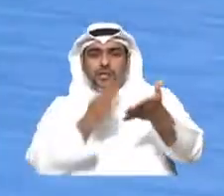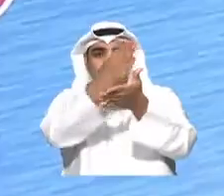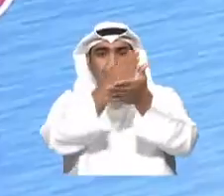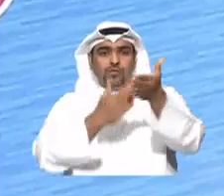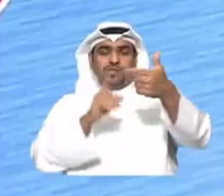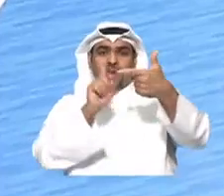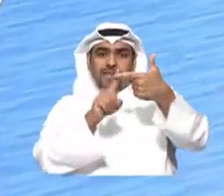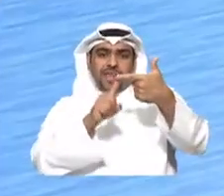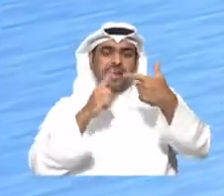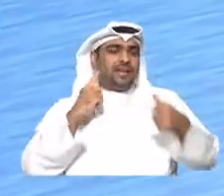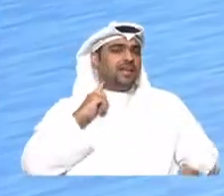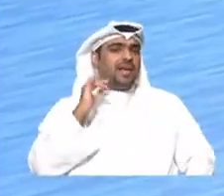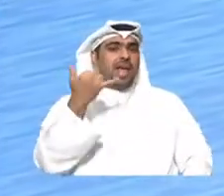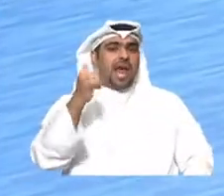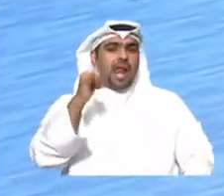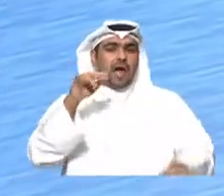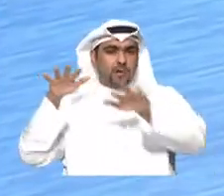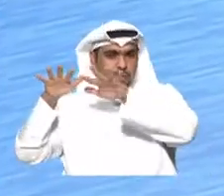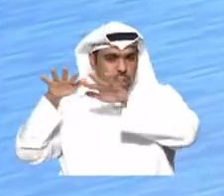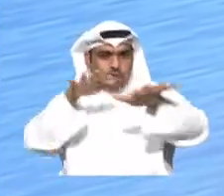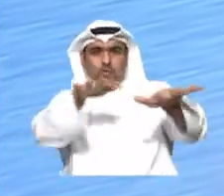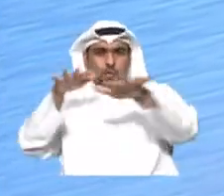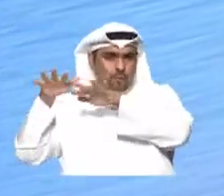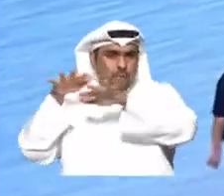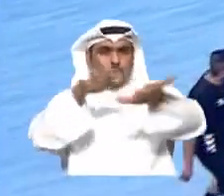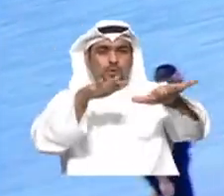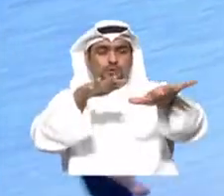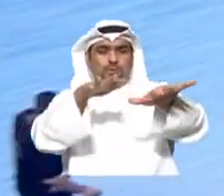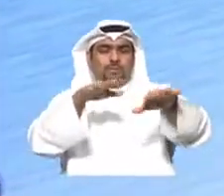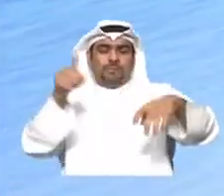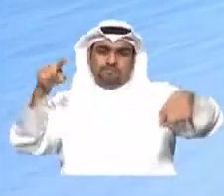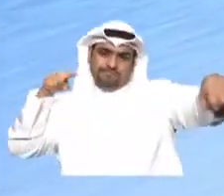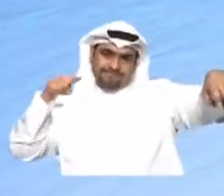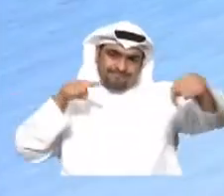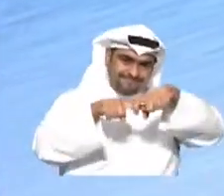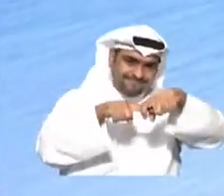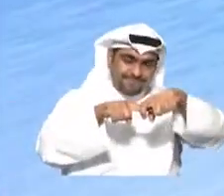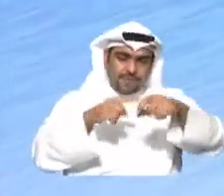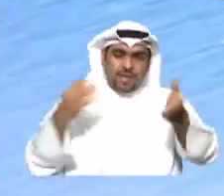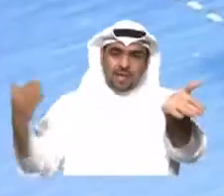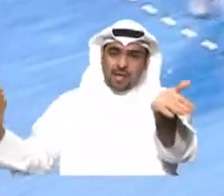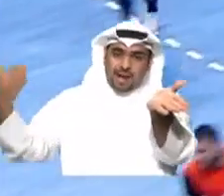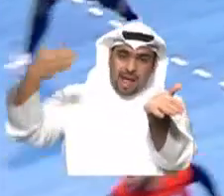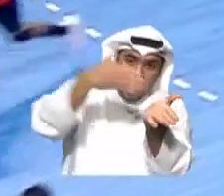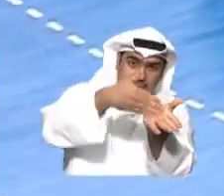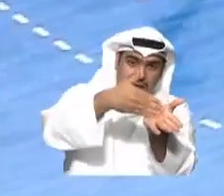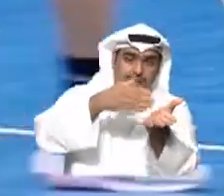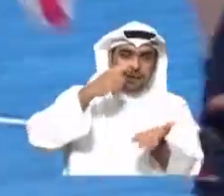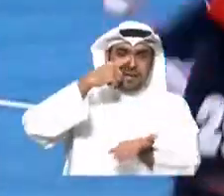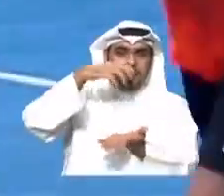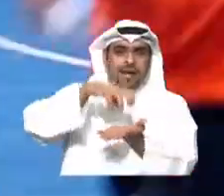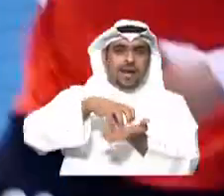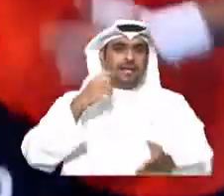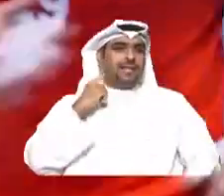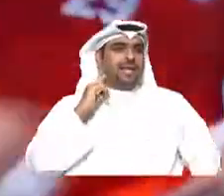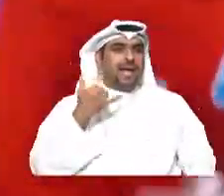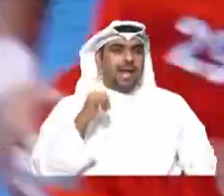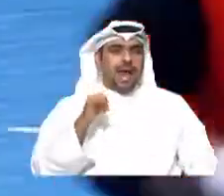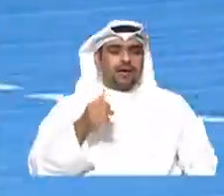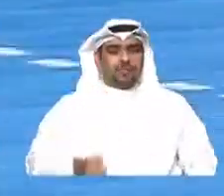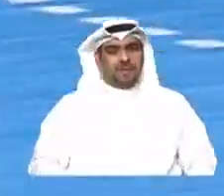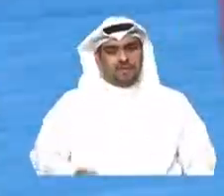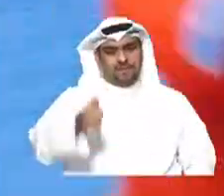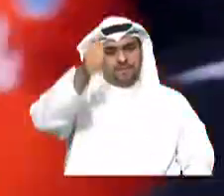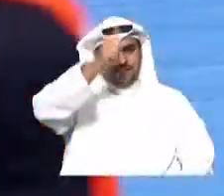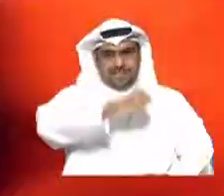نجاح العربي في فرض السيطره ليتقدم بالنتيجه حتى نهايه اللقاء ليحصد نقاط المباراه لصالحه